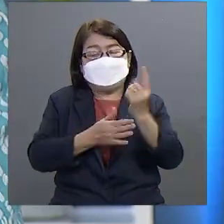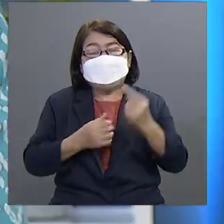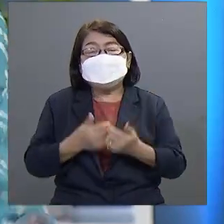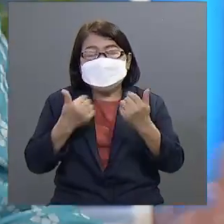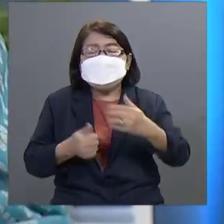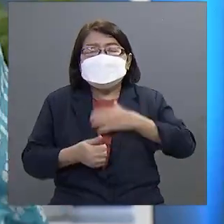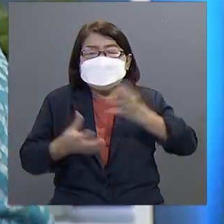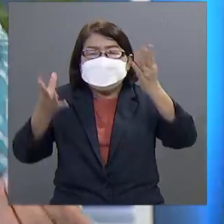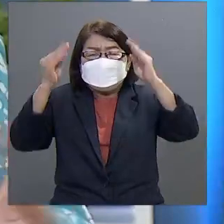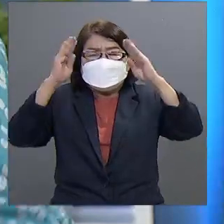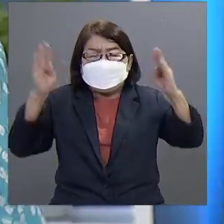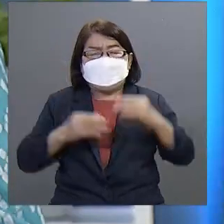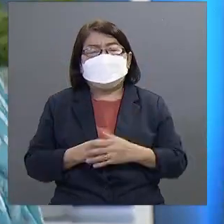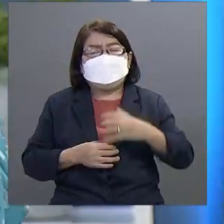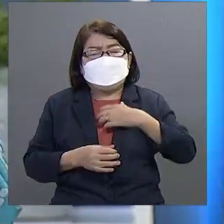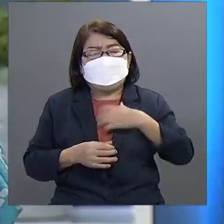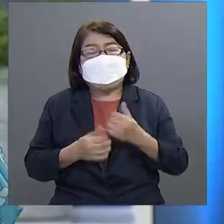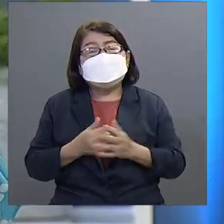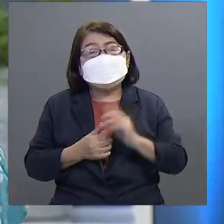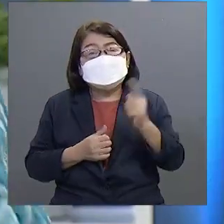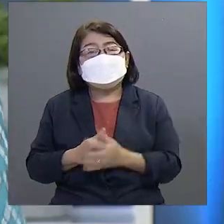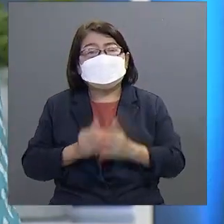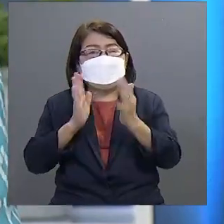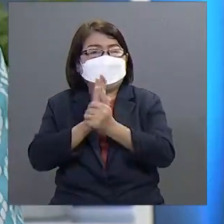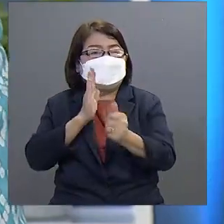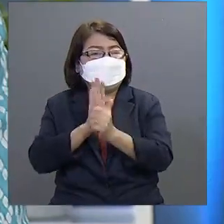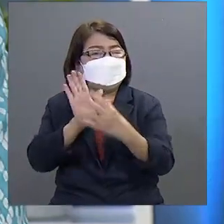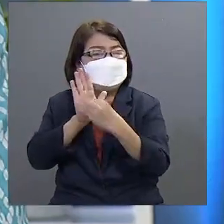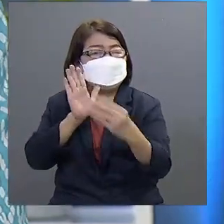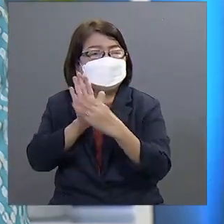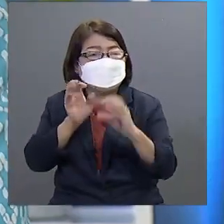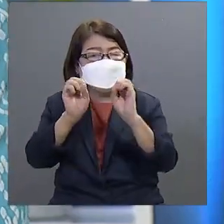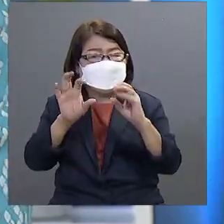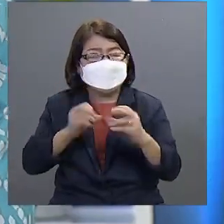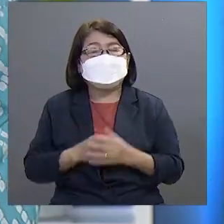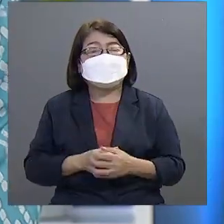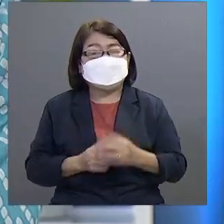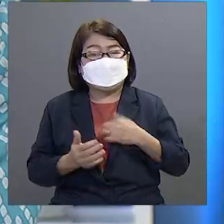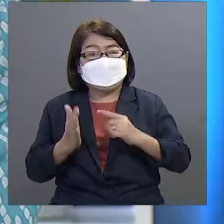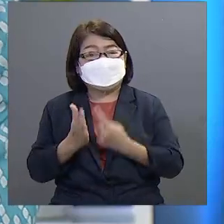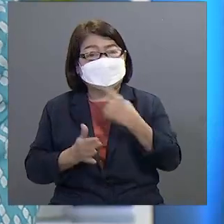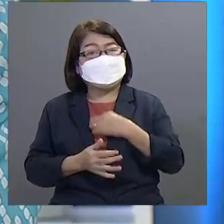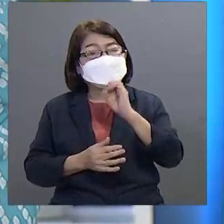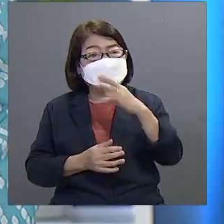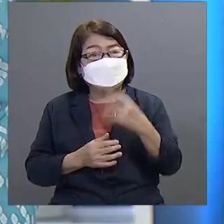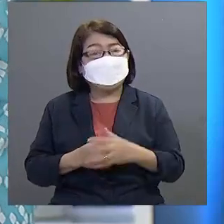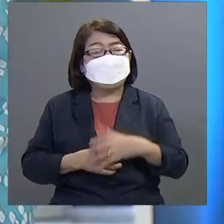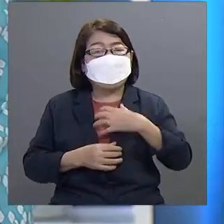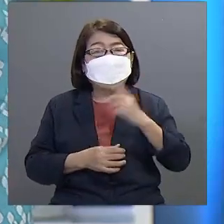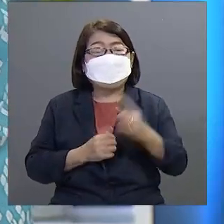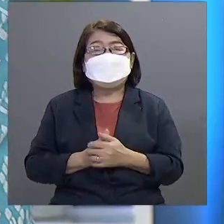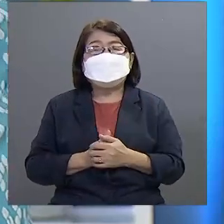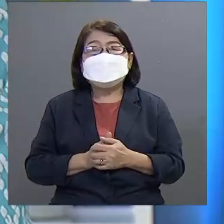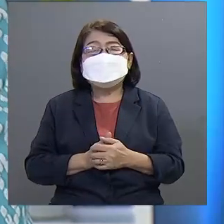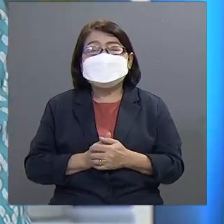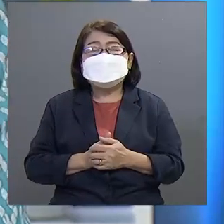นะครับที่เอานักประสบการณ์มาถ่ายทอดฉะนั้นสิ่งที่ต้องการมากที่สุดอย่างพวกคุยในตอนต้นเนี่ยเราต้องการเรื่องซอฟต์โลนพอได้เขารักษา